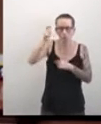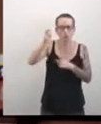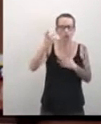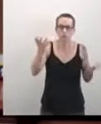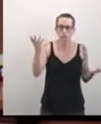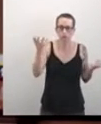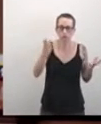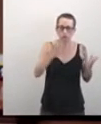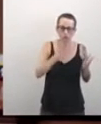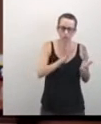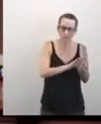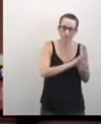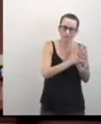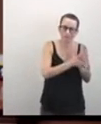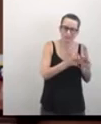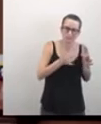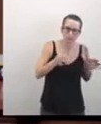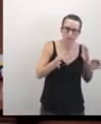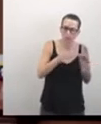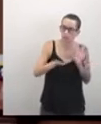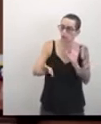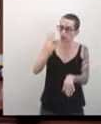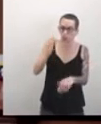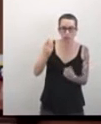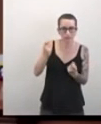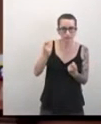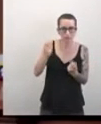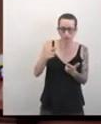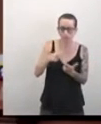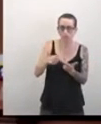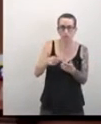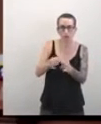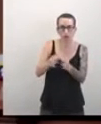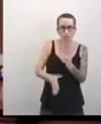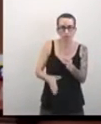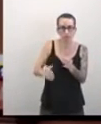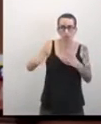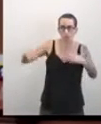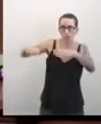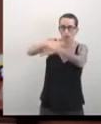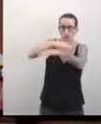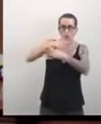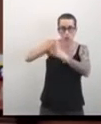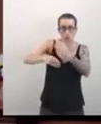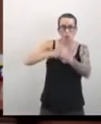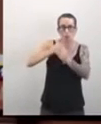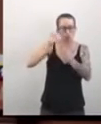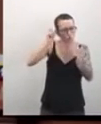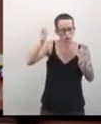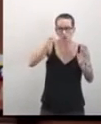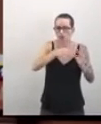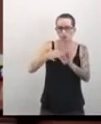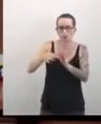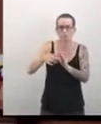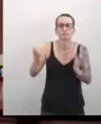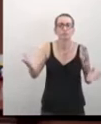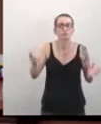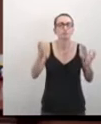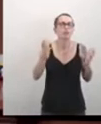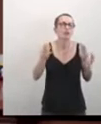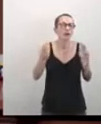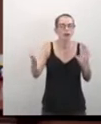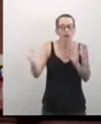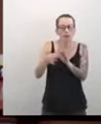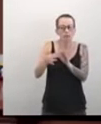pratiques territoriales, nos choix financiers et nos impacts environnementaux mondiaux. Dans une logique de coopération, nous